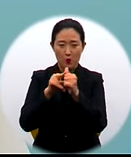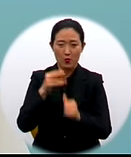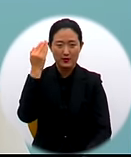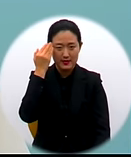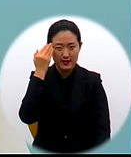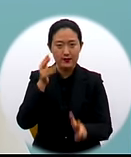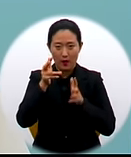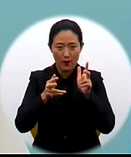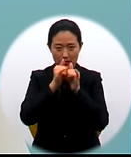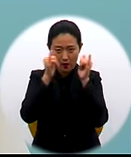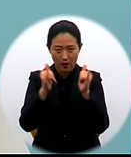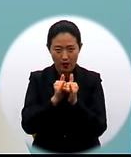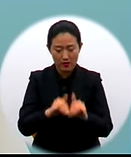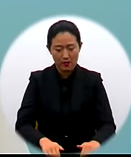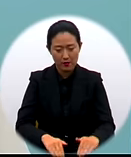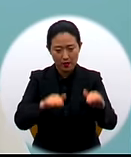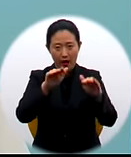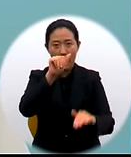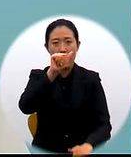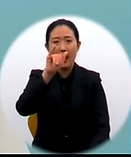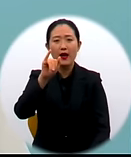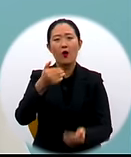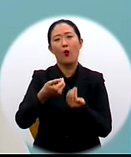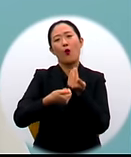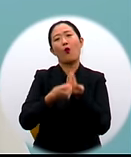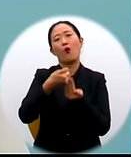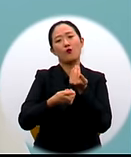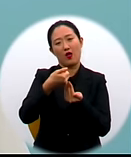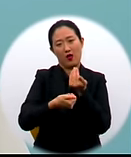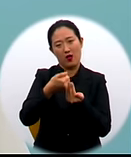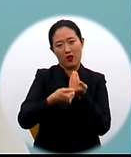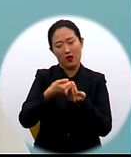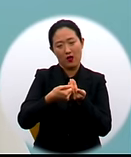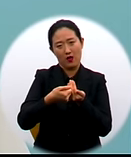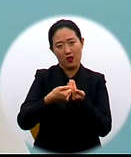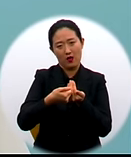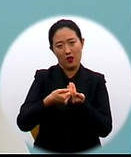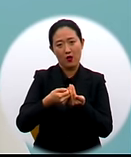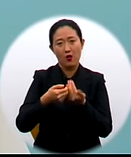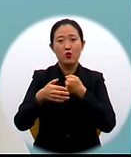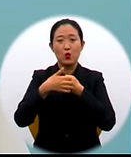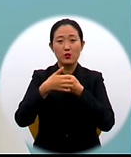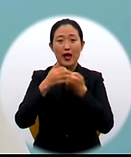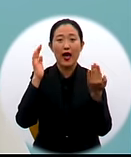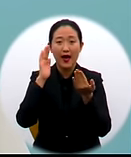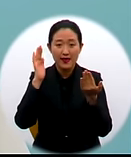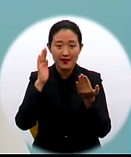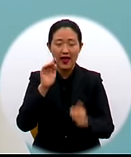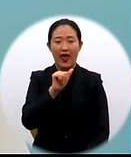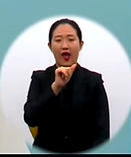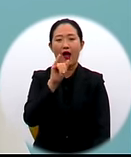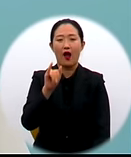정보지식 사회에서 학습하고 성장했는데 AI를 만났기 때문에 얘가 어색한 거예요. 사실 우리 아이들은 특히